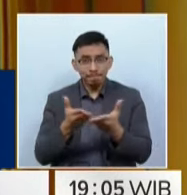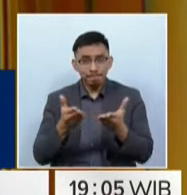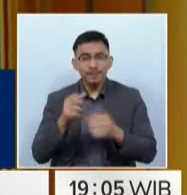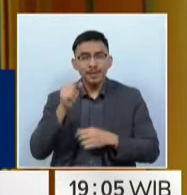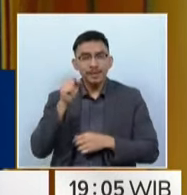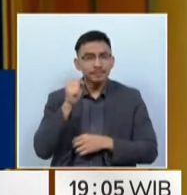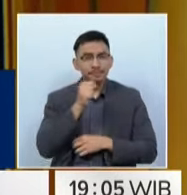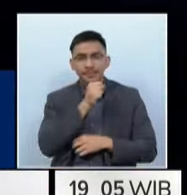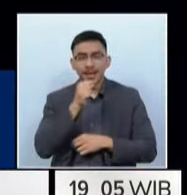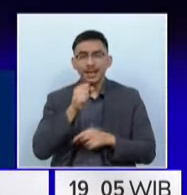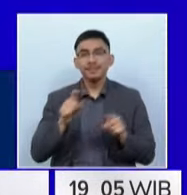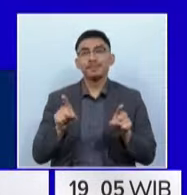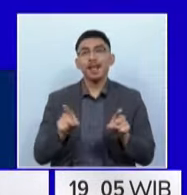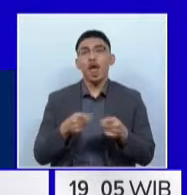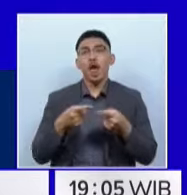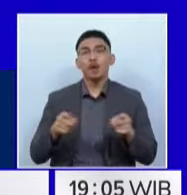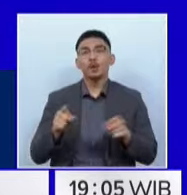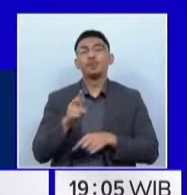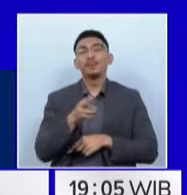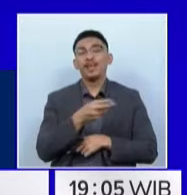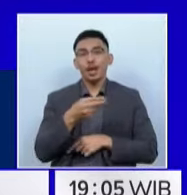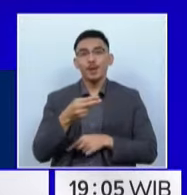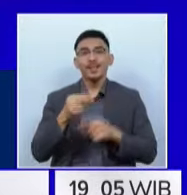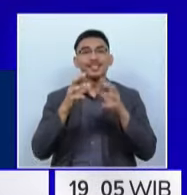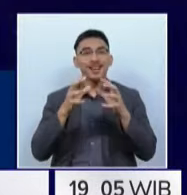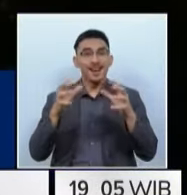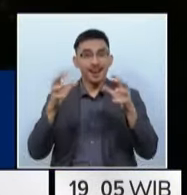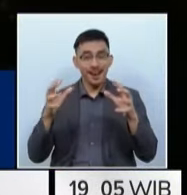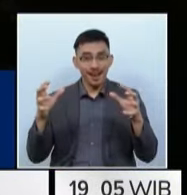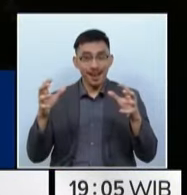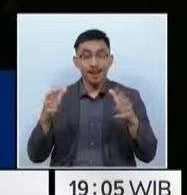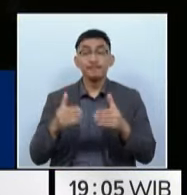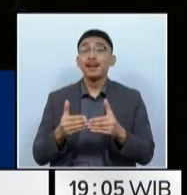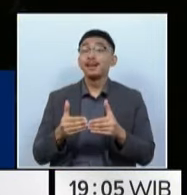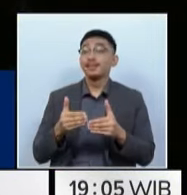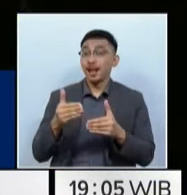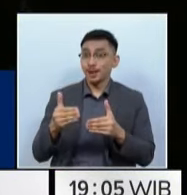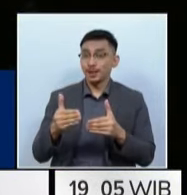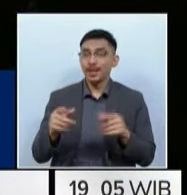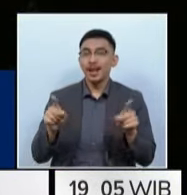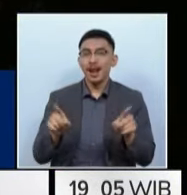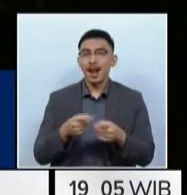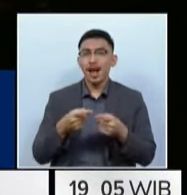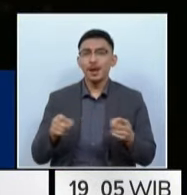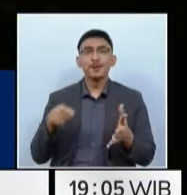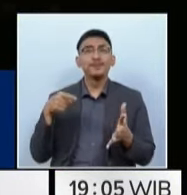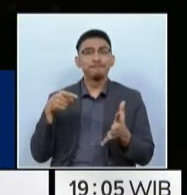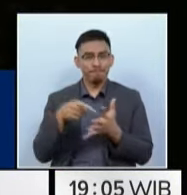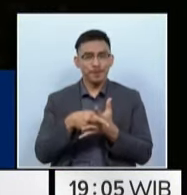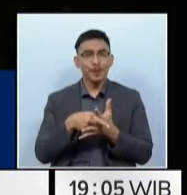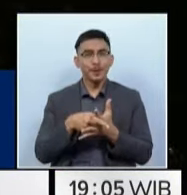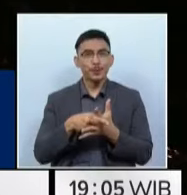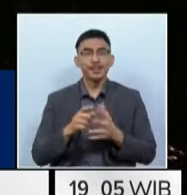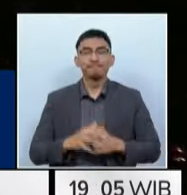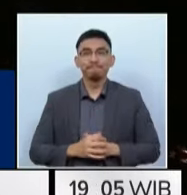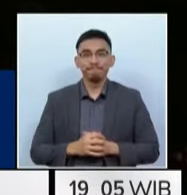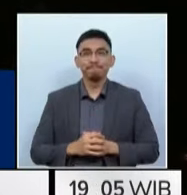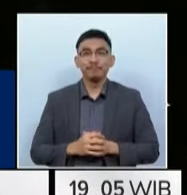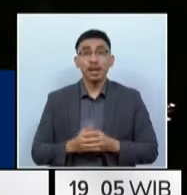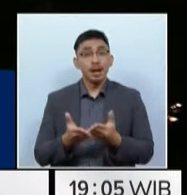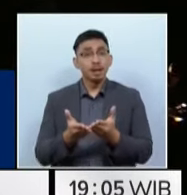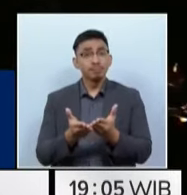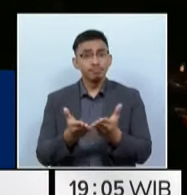kebangsaan Indonesia Raya dilanjutkan jingle Pemilu Bapak Ibu yang kami hormati dimohon